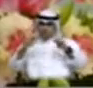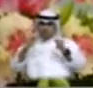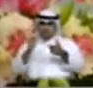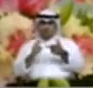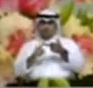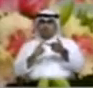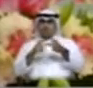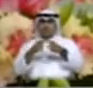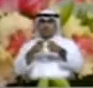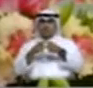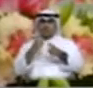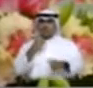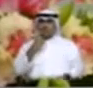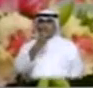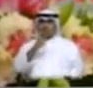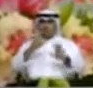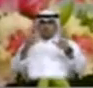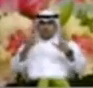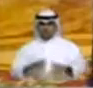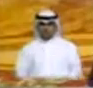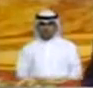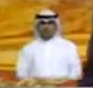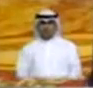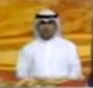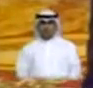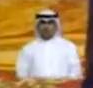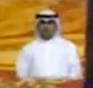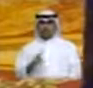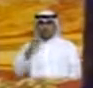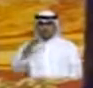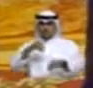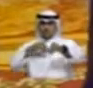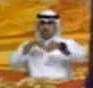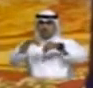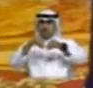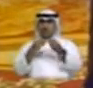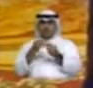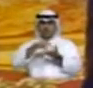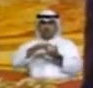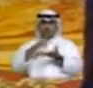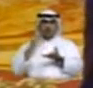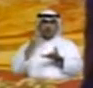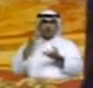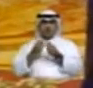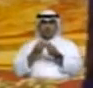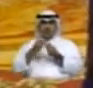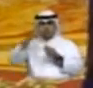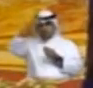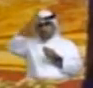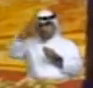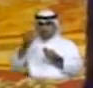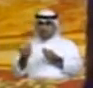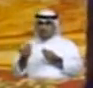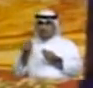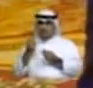الاجتماع الثالث في العام 2017. بعد أن بلغ حجم التبادل التجاري بين الدول العربية والجمهورية التركية في